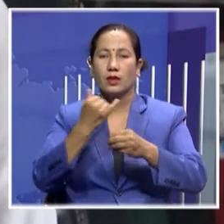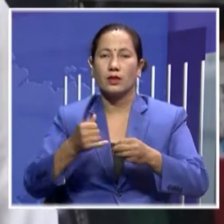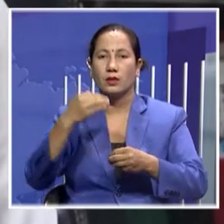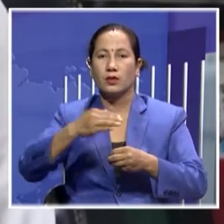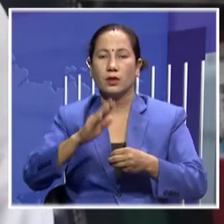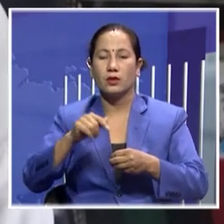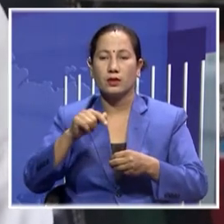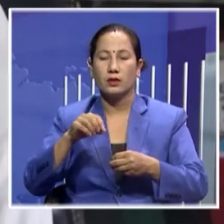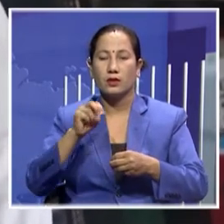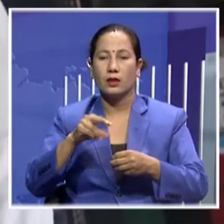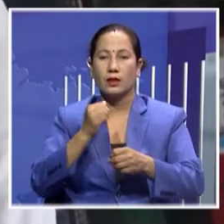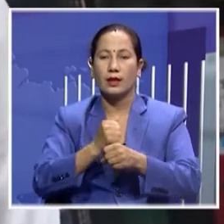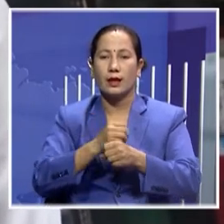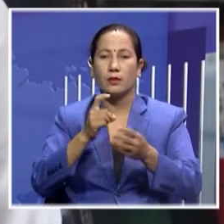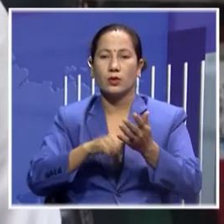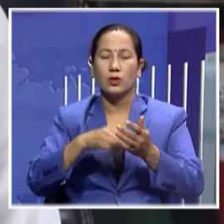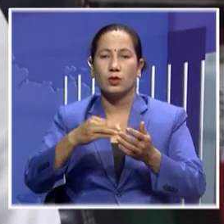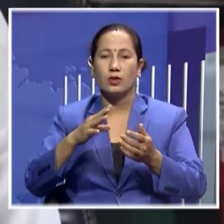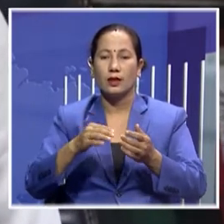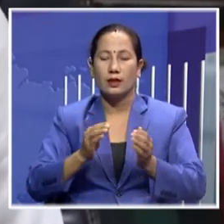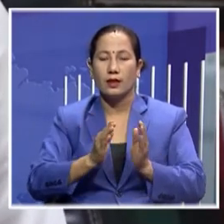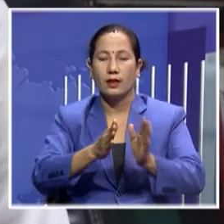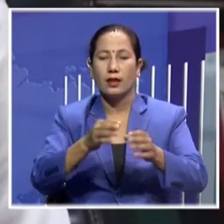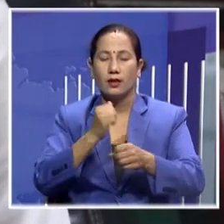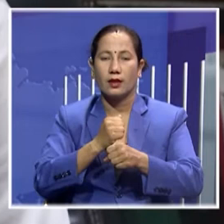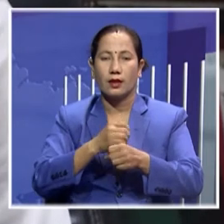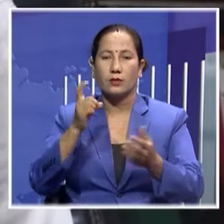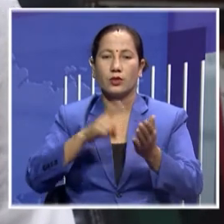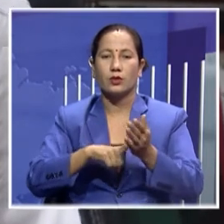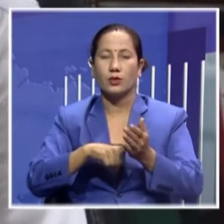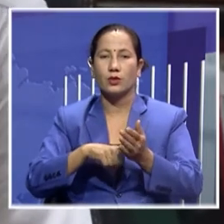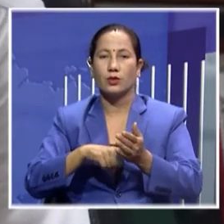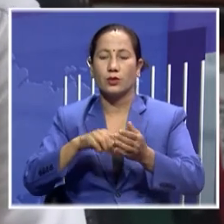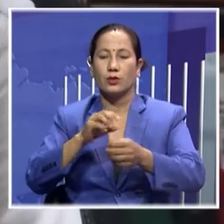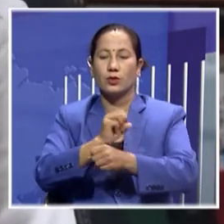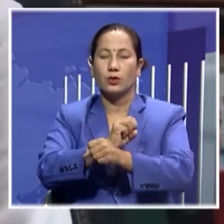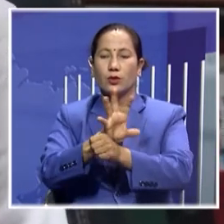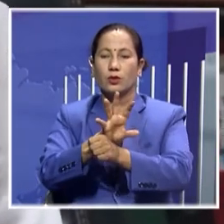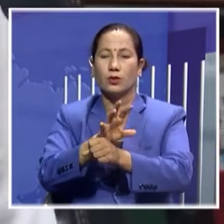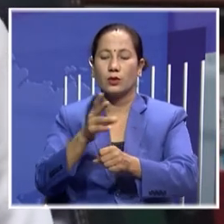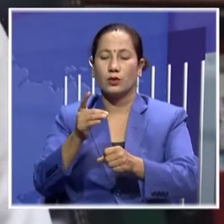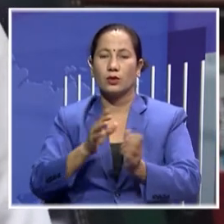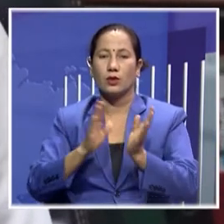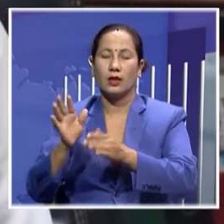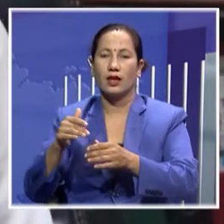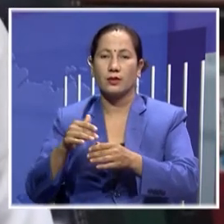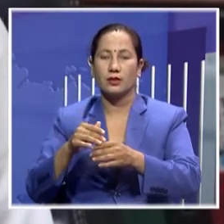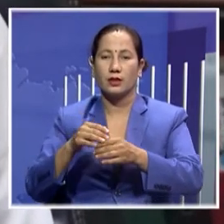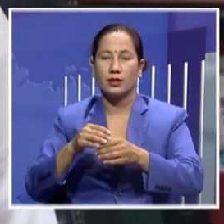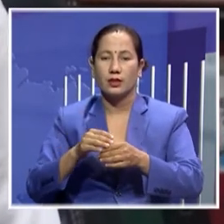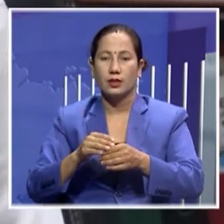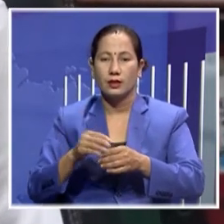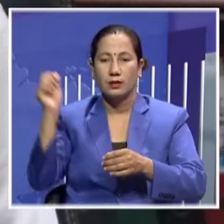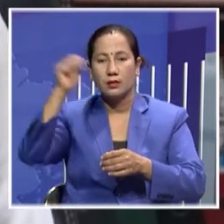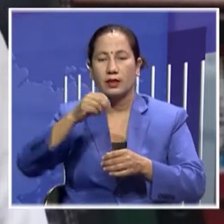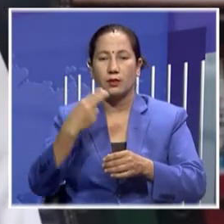तर काम सुरु हुँदै चाहिँ नालीको काम सुरु हुँदै चाहिँ अब यो COVID-19 प्रकोप दोस्रो लहर आइसकेपछि केही काममा बाधा भइकन काम